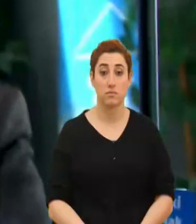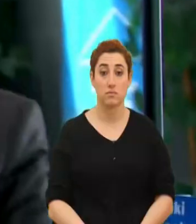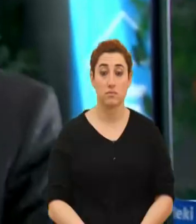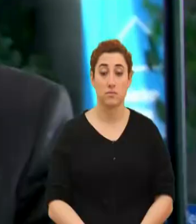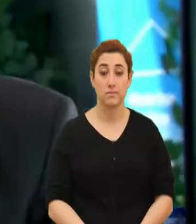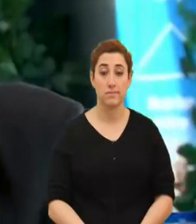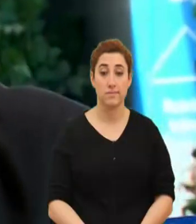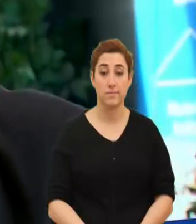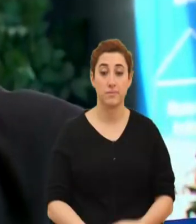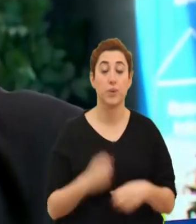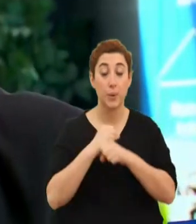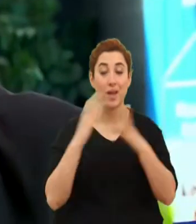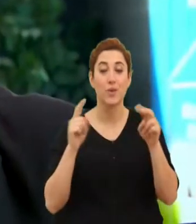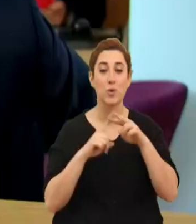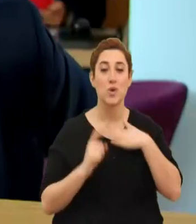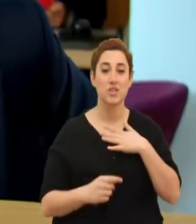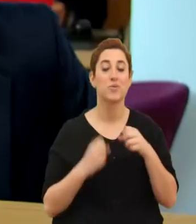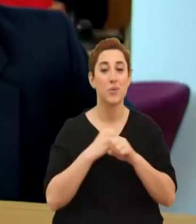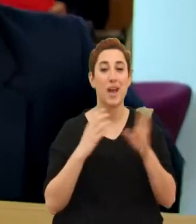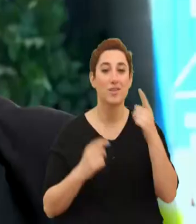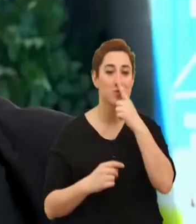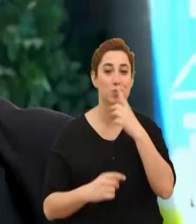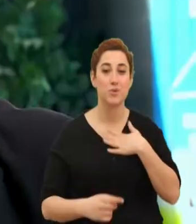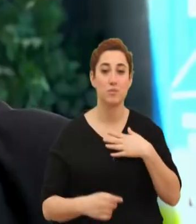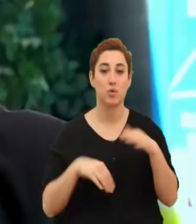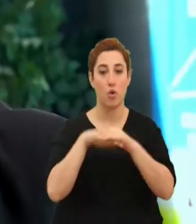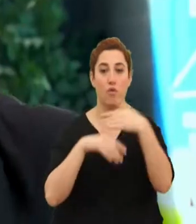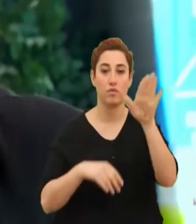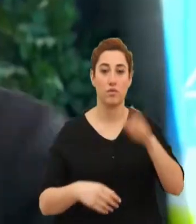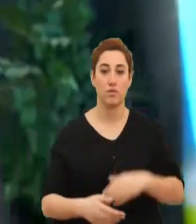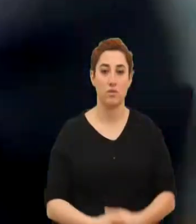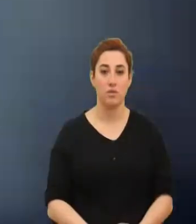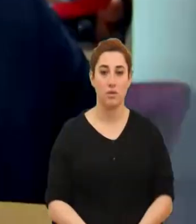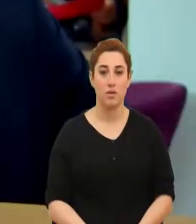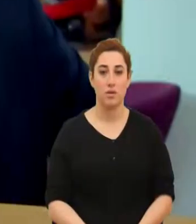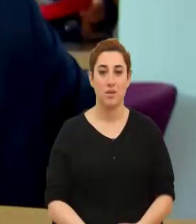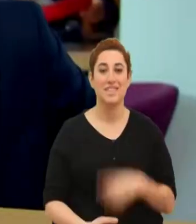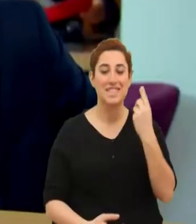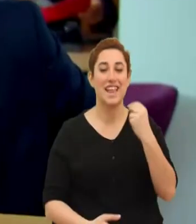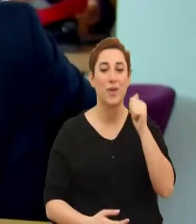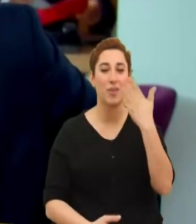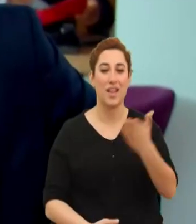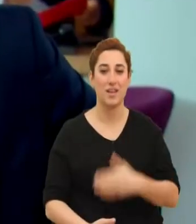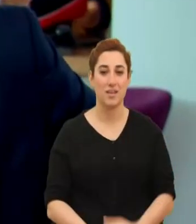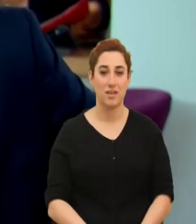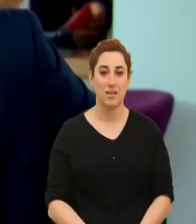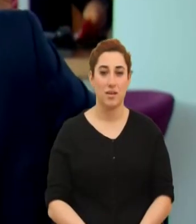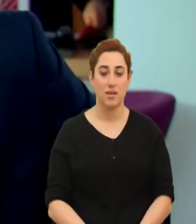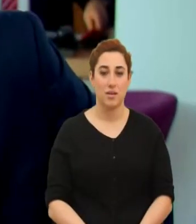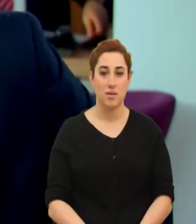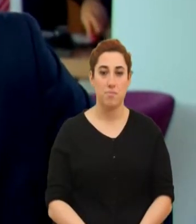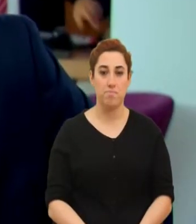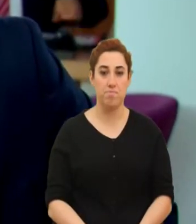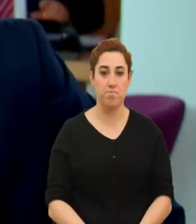sokuldu. Günaydın Nurhan'cığım. Günaydın müdürüm. Kovuldun. Size de iyi günler. Derken